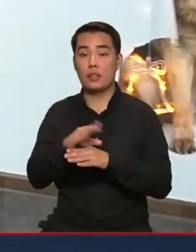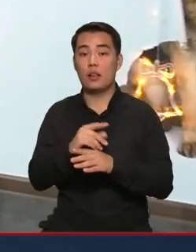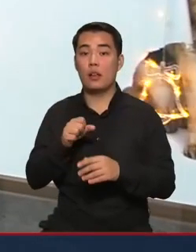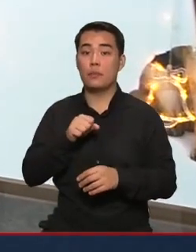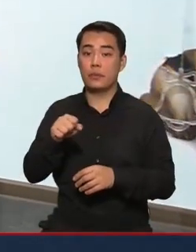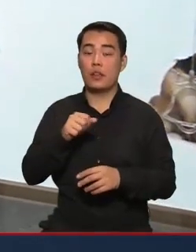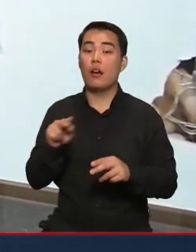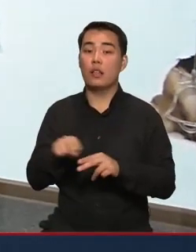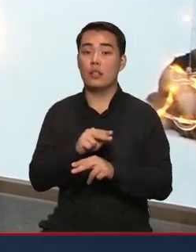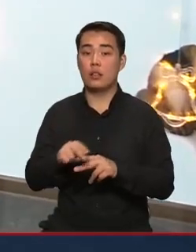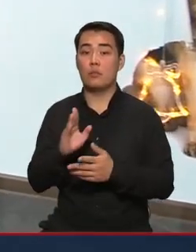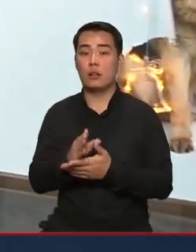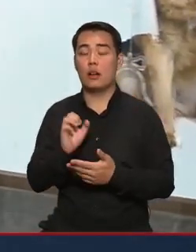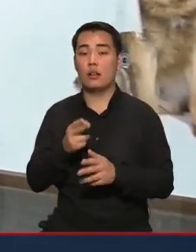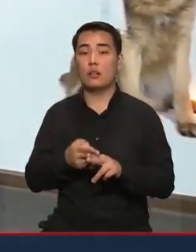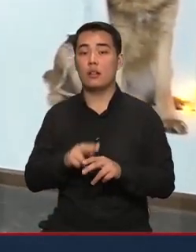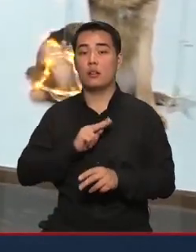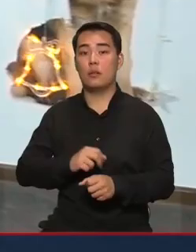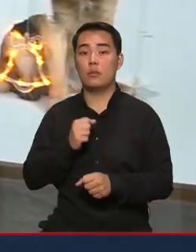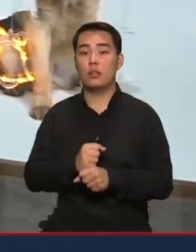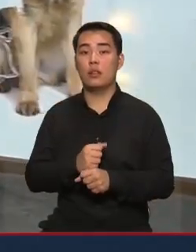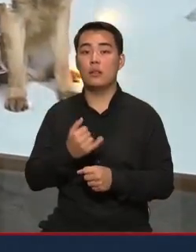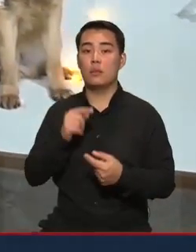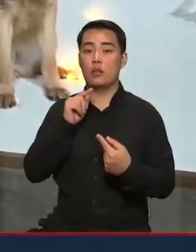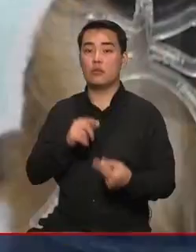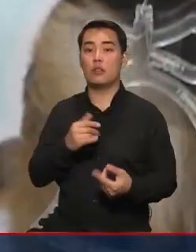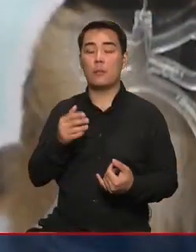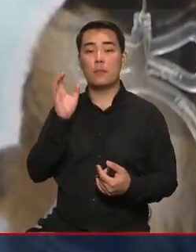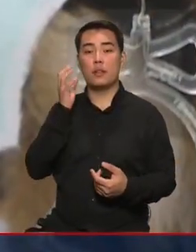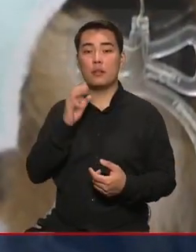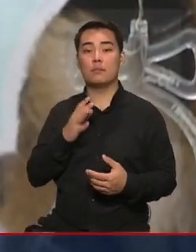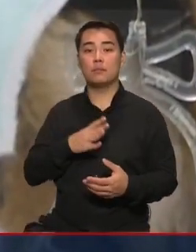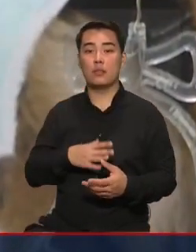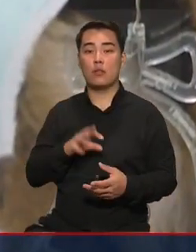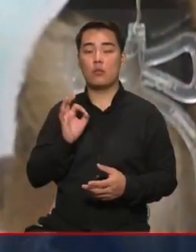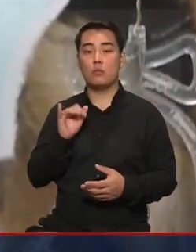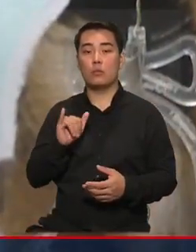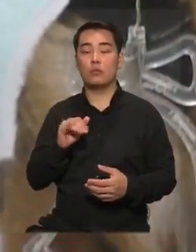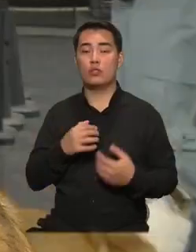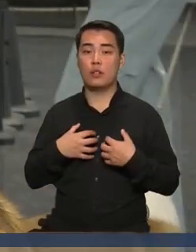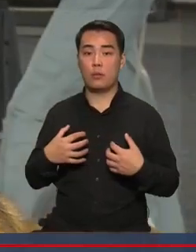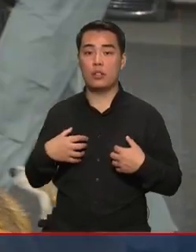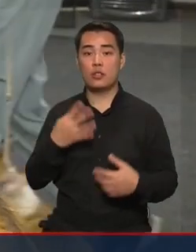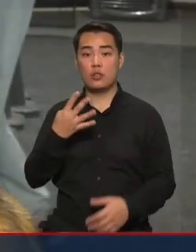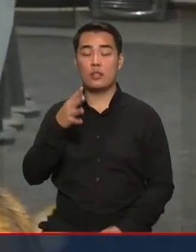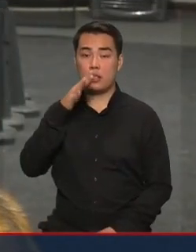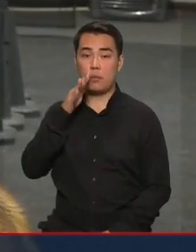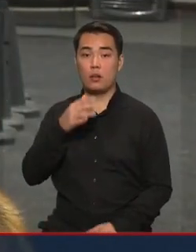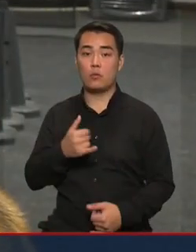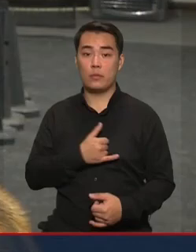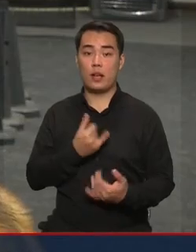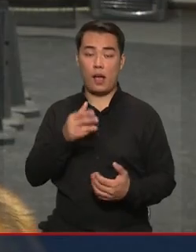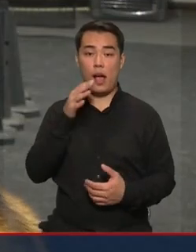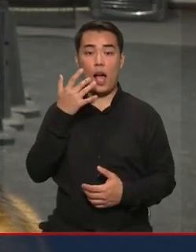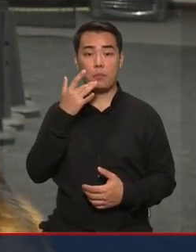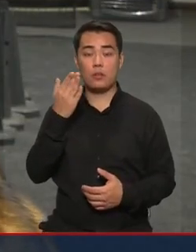на дрессировку, где как раз и вырабатывают иммунитет железной психики у животного. 4 собаки у меня